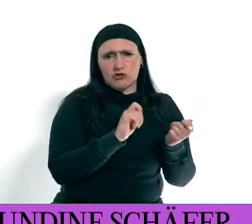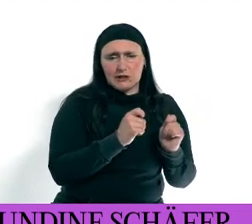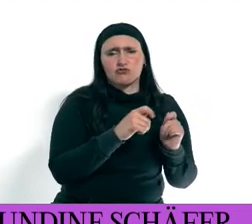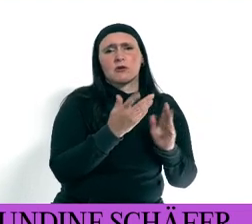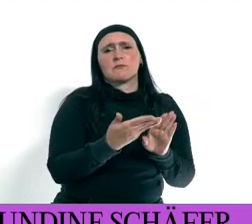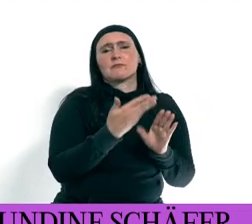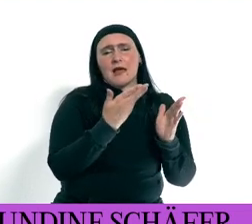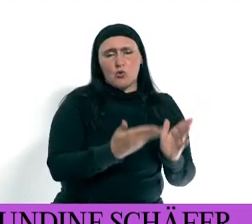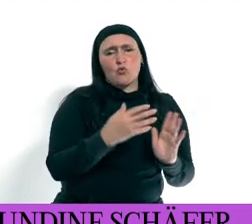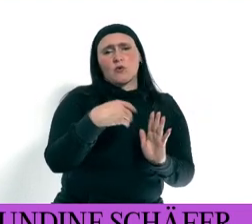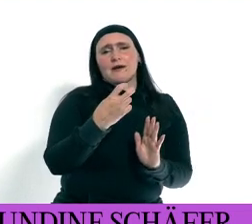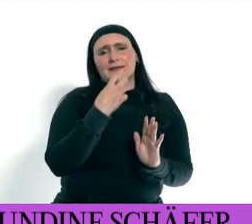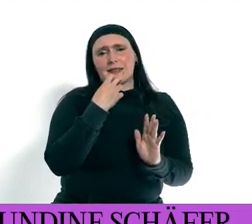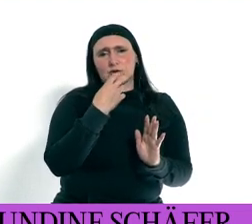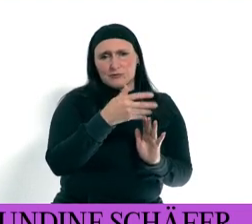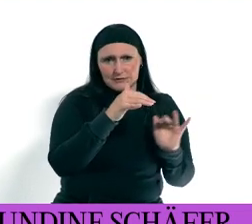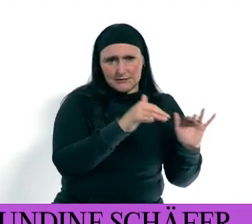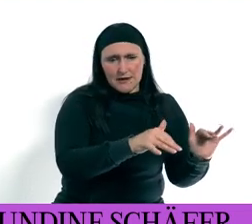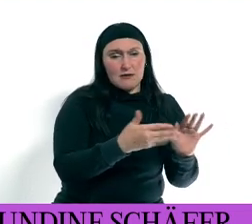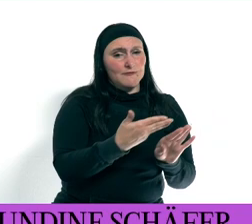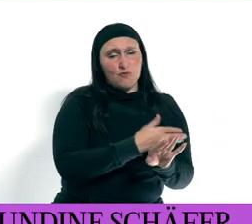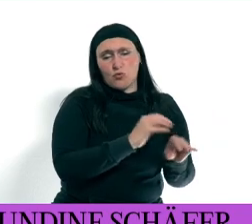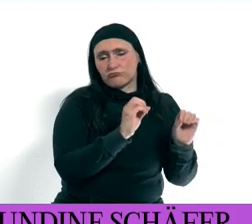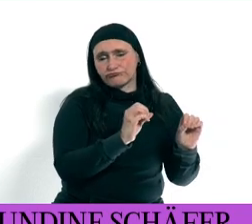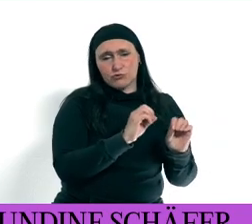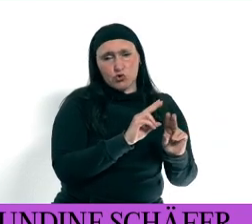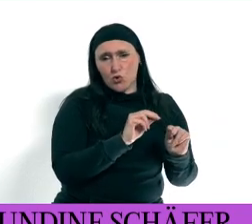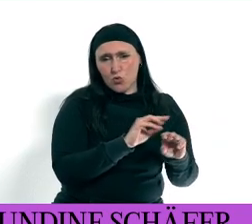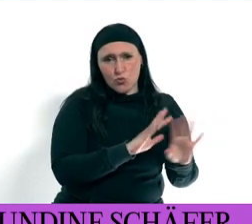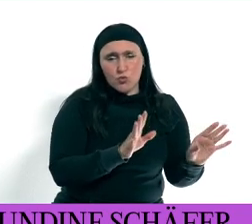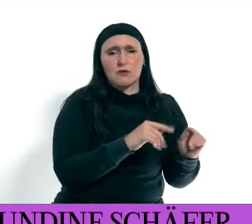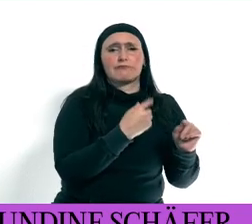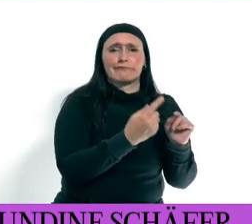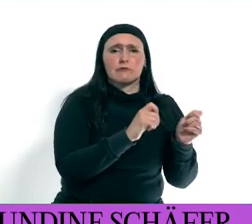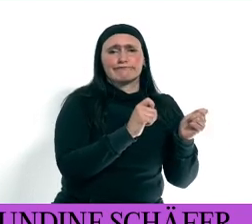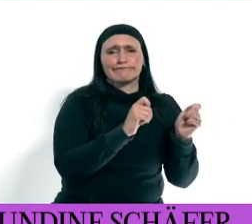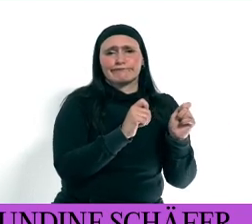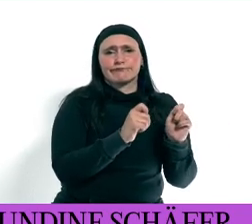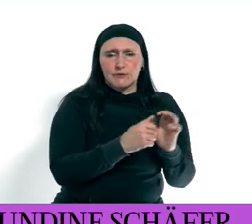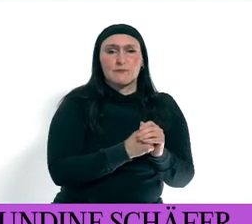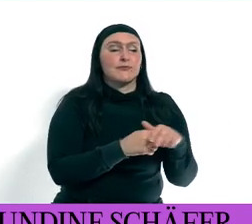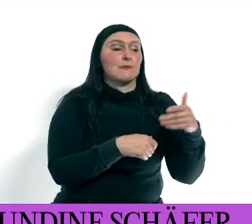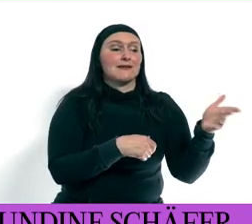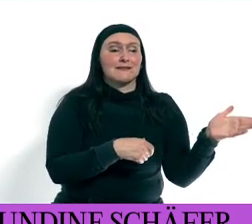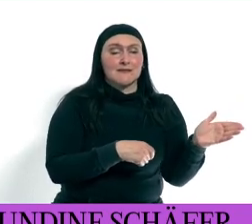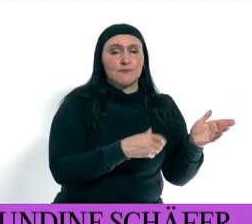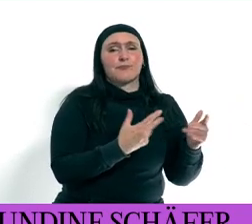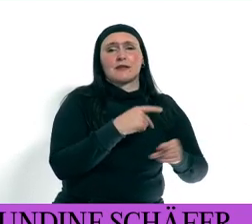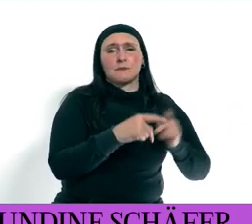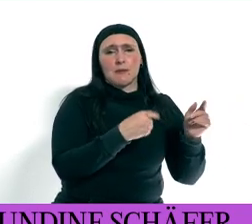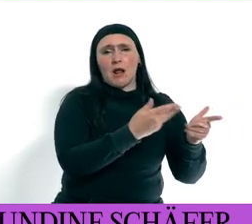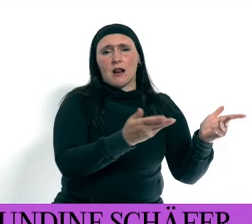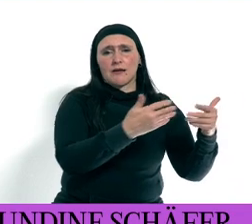haben uns das jetzt 12 Jahre später noch einmal angeschaut, um zu sehen, welche Veränderungsprozesse haben